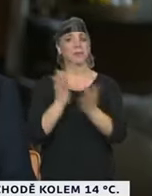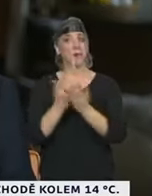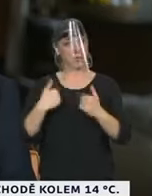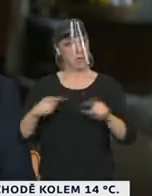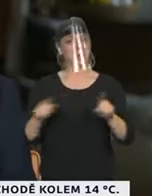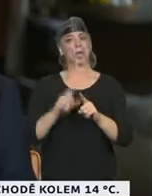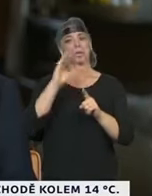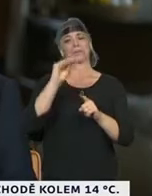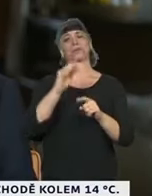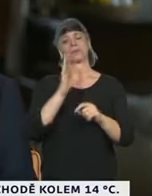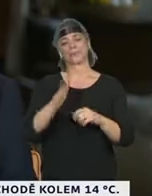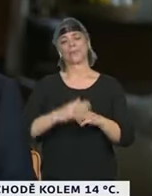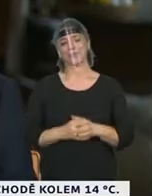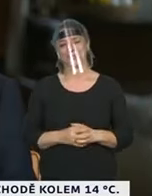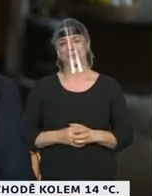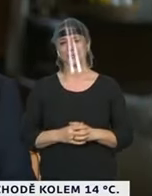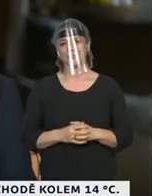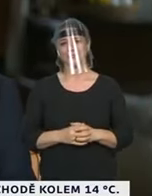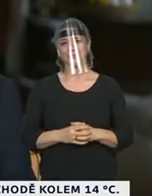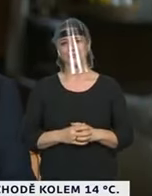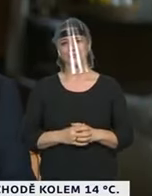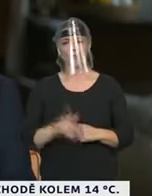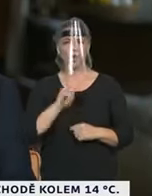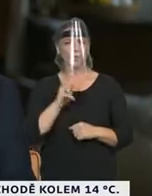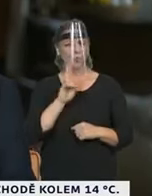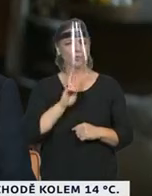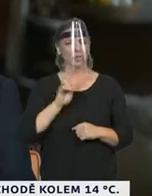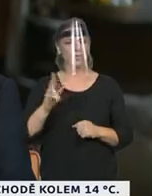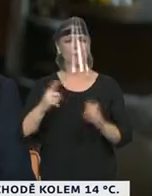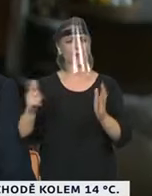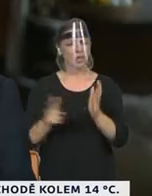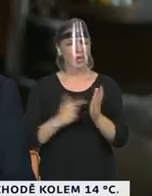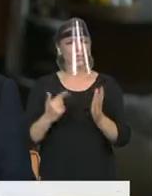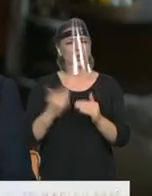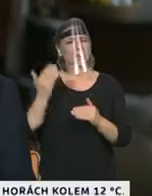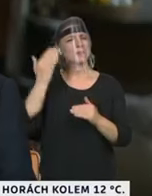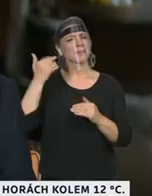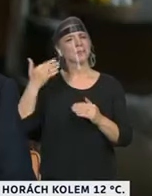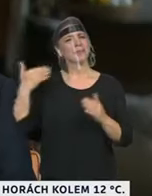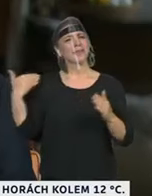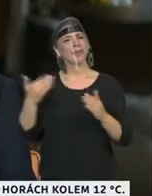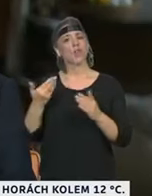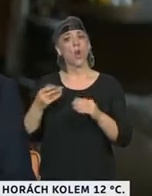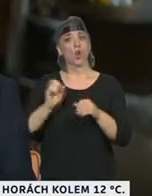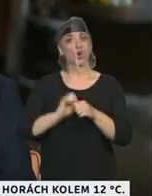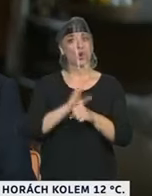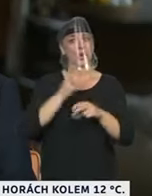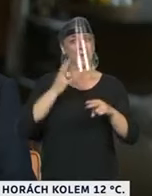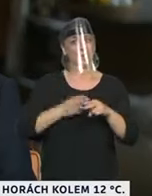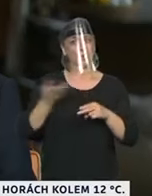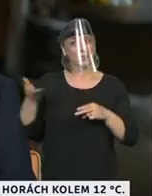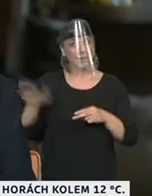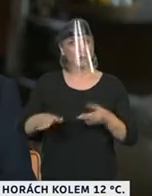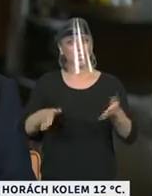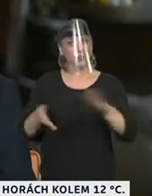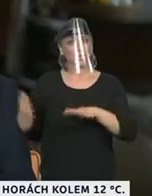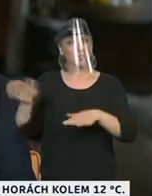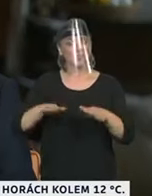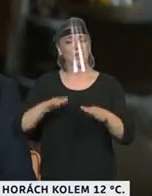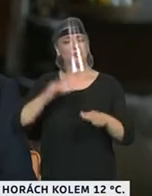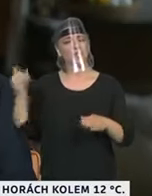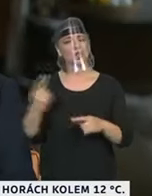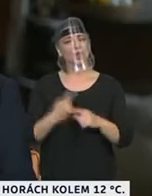podívám. Přiznám se, že často myslím na lidi, kteří zemřeli. Snažím se jim vždy věnovat chvilku